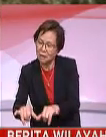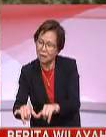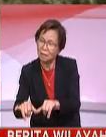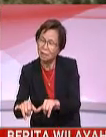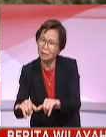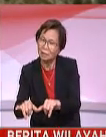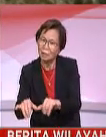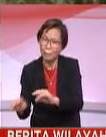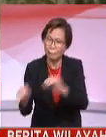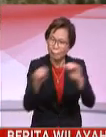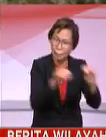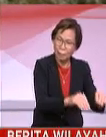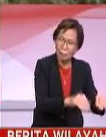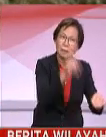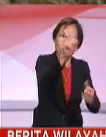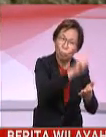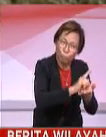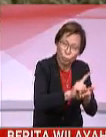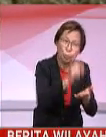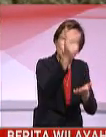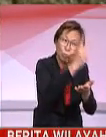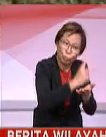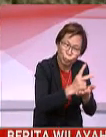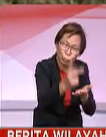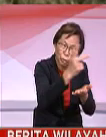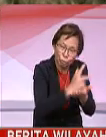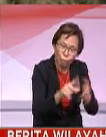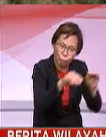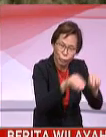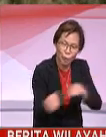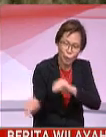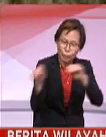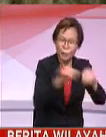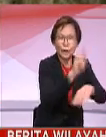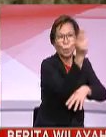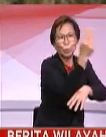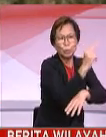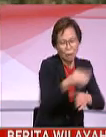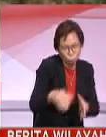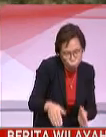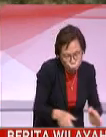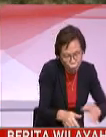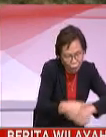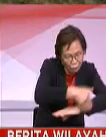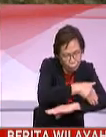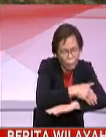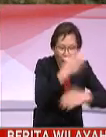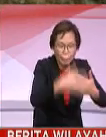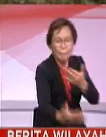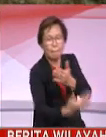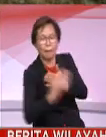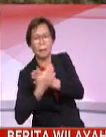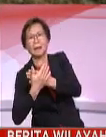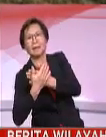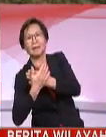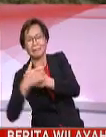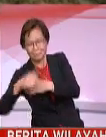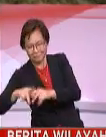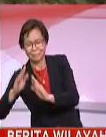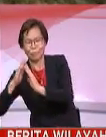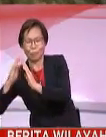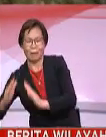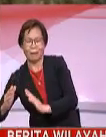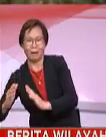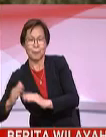sana? Pindah 2 minggu, 3 minggu. Balik sekali. Balik sini. Tapi